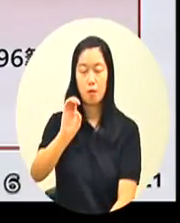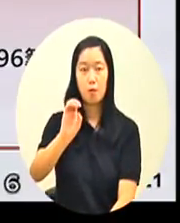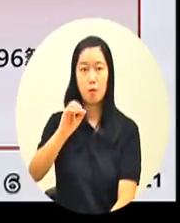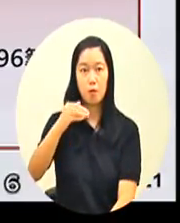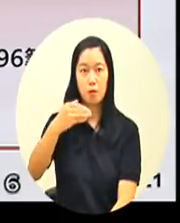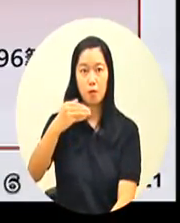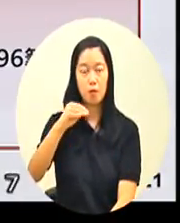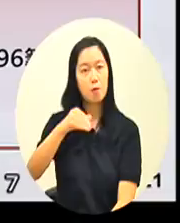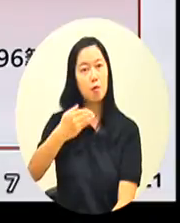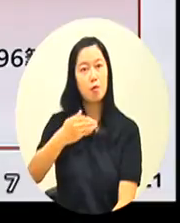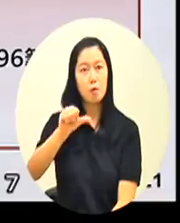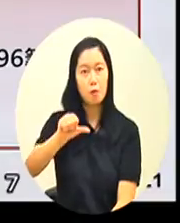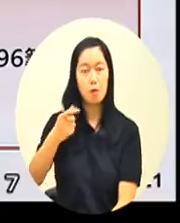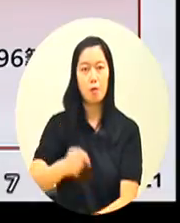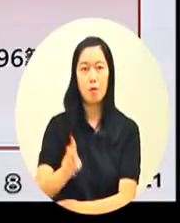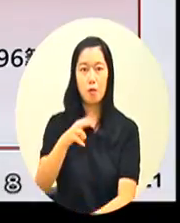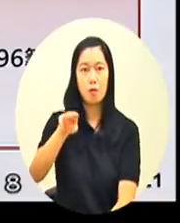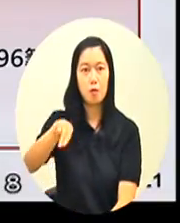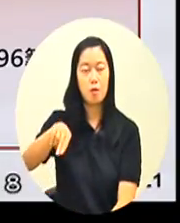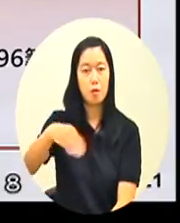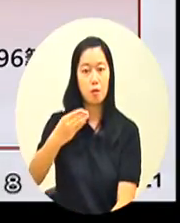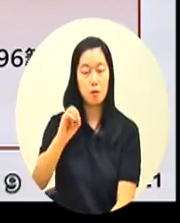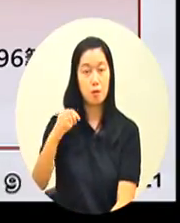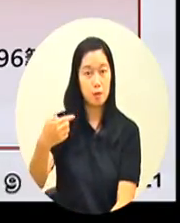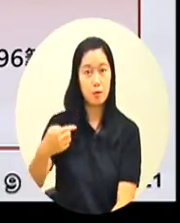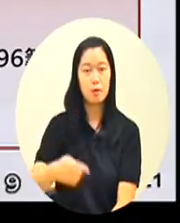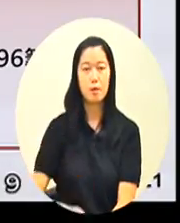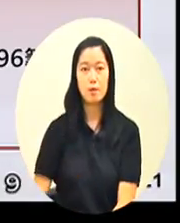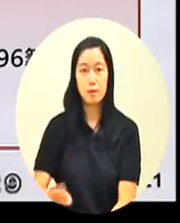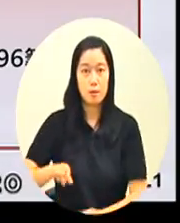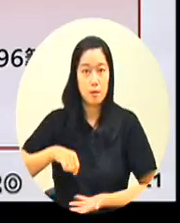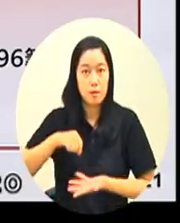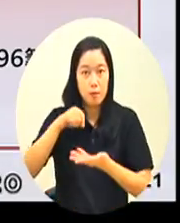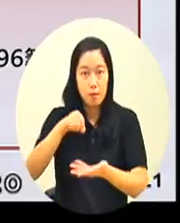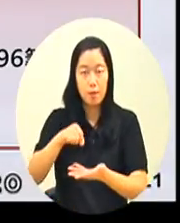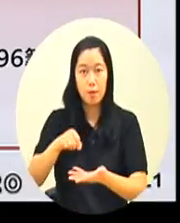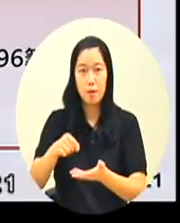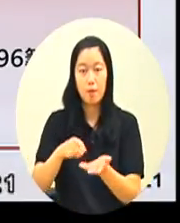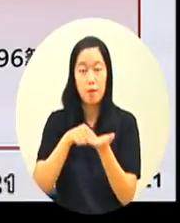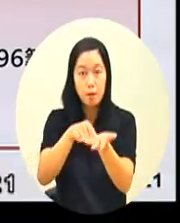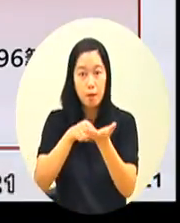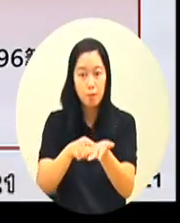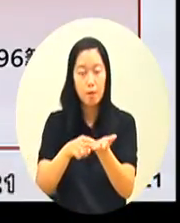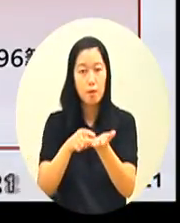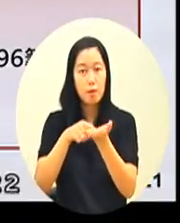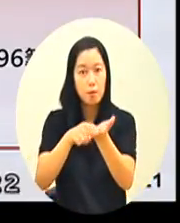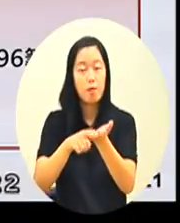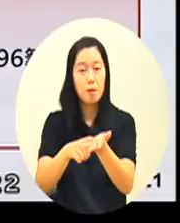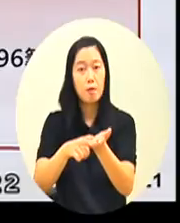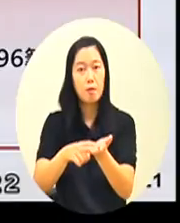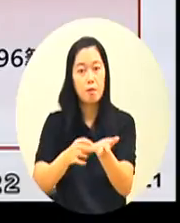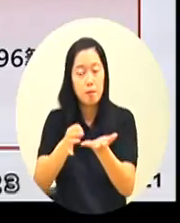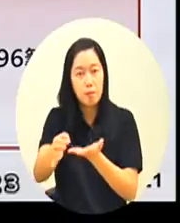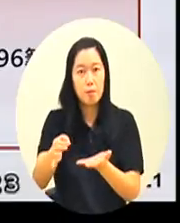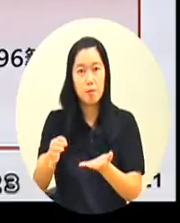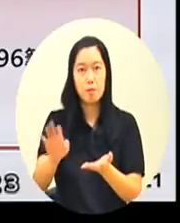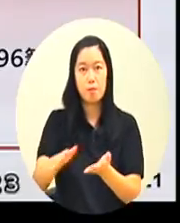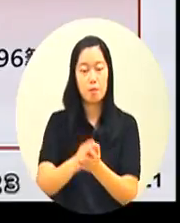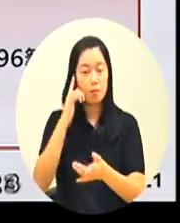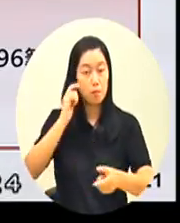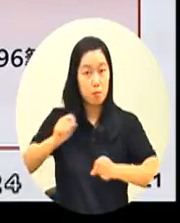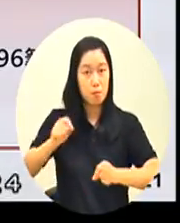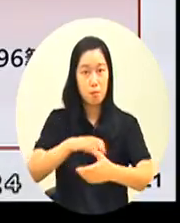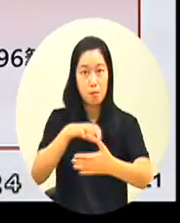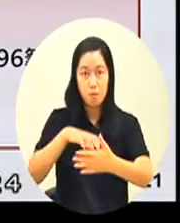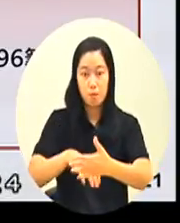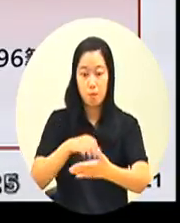有2400多笔，也就是说，现在提出已经申购来申购的在案件上还